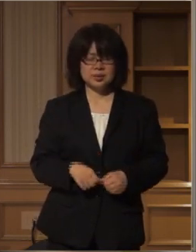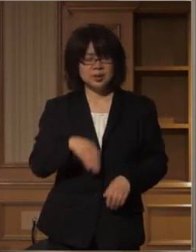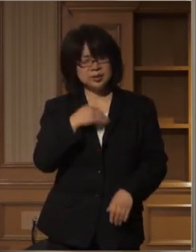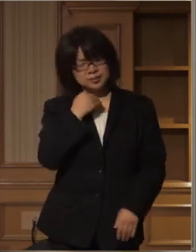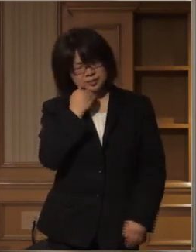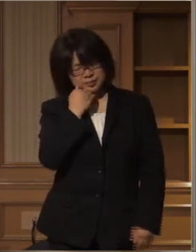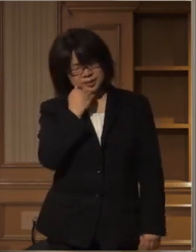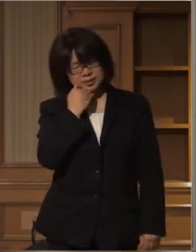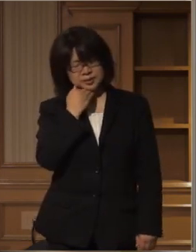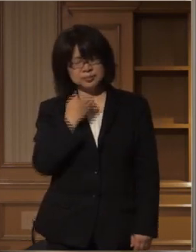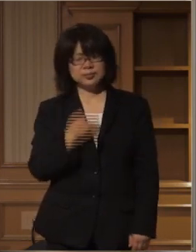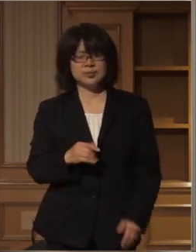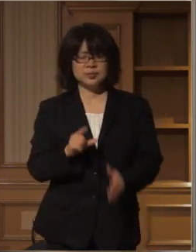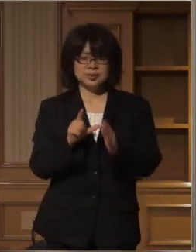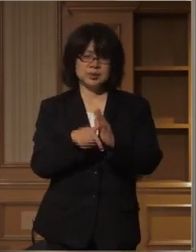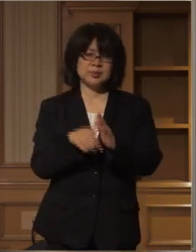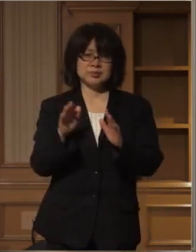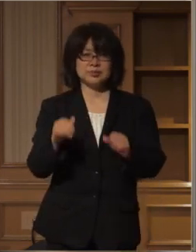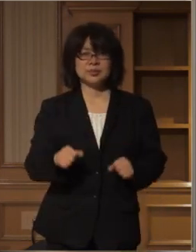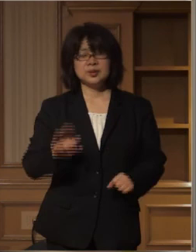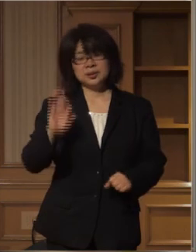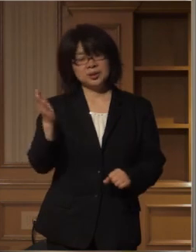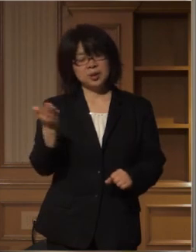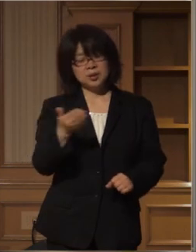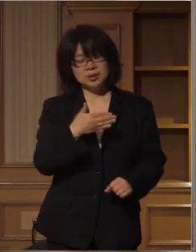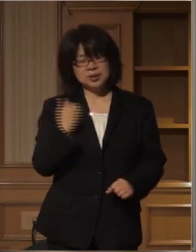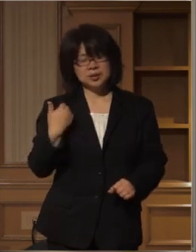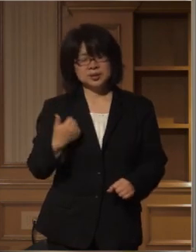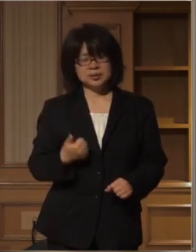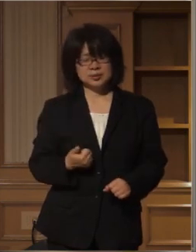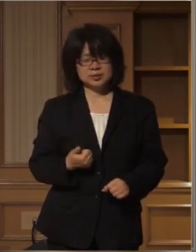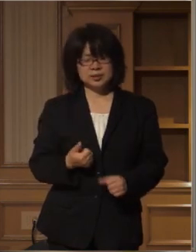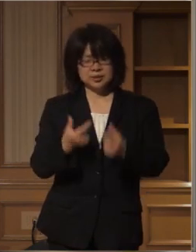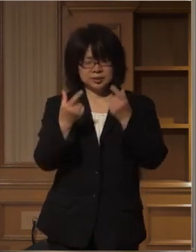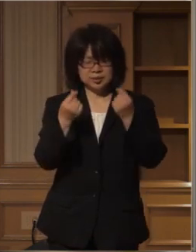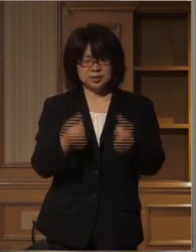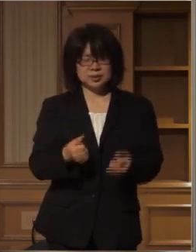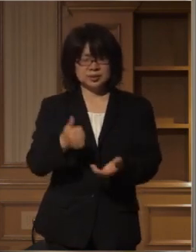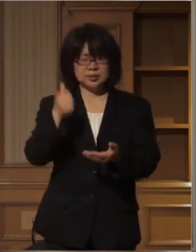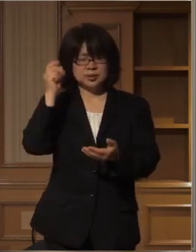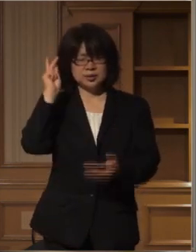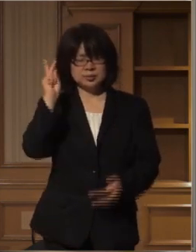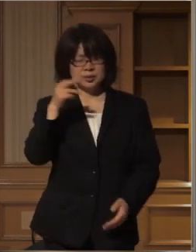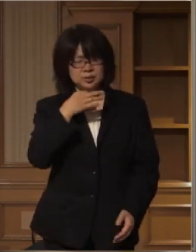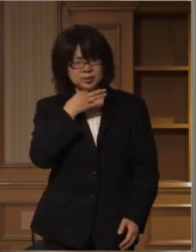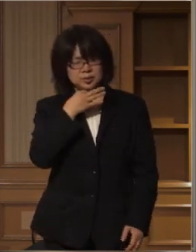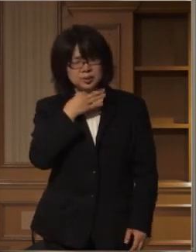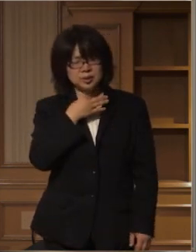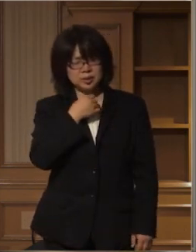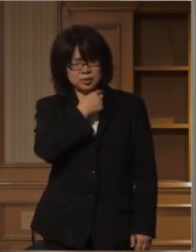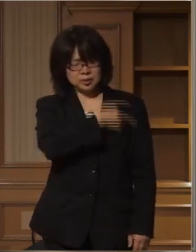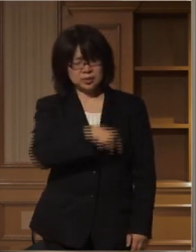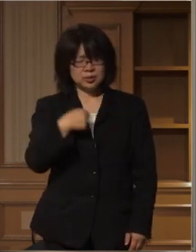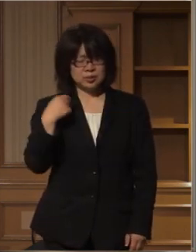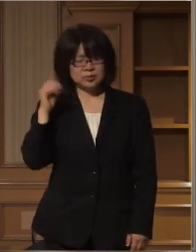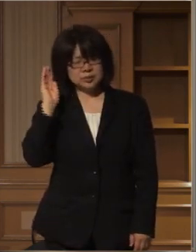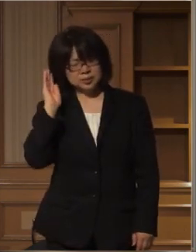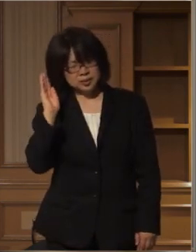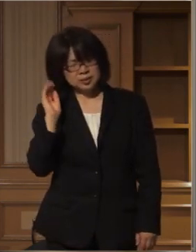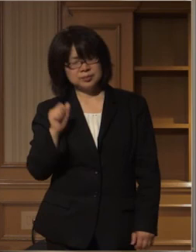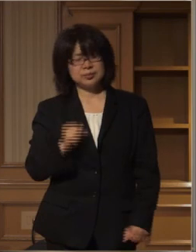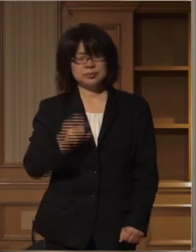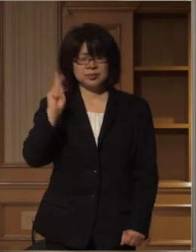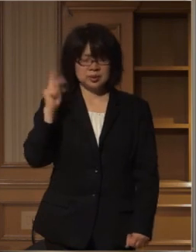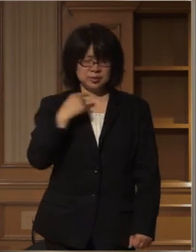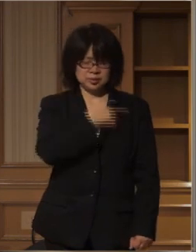けれども、しかしその中で私たちはしっかりと神様の御心を捉えて、神様の御心を全うしていくことができるようにしてください